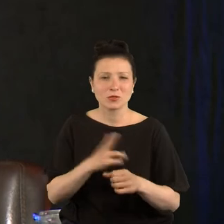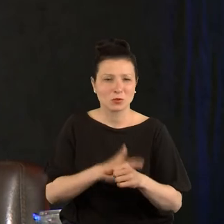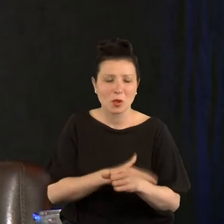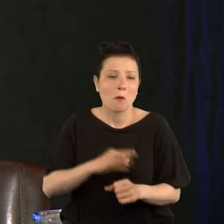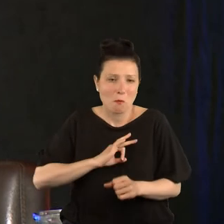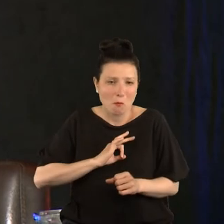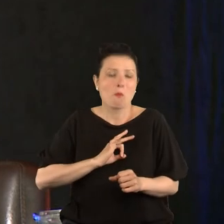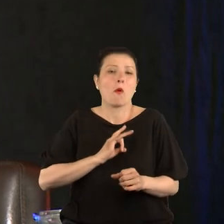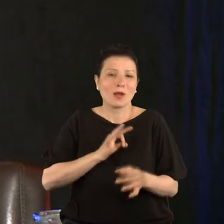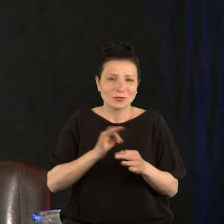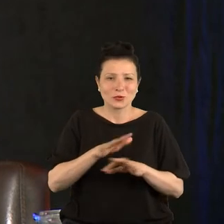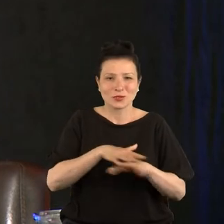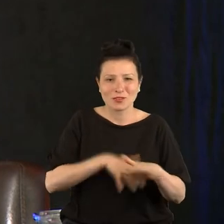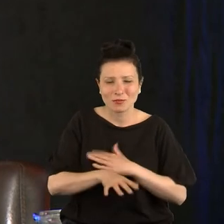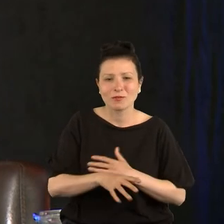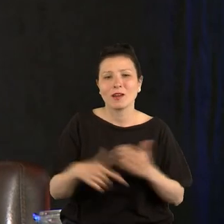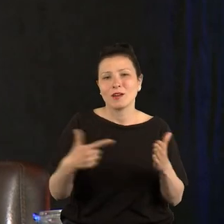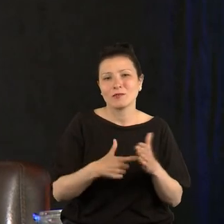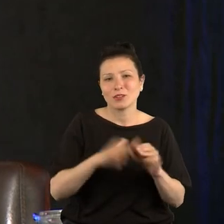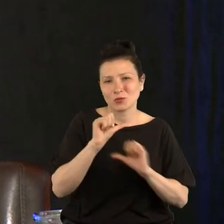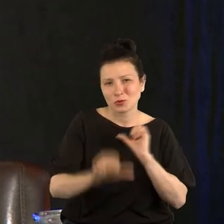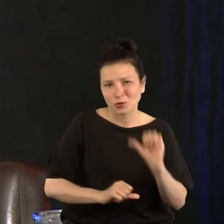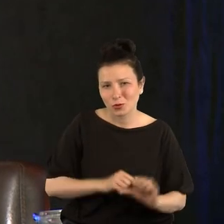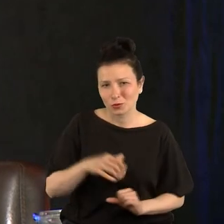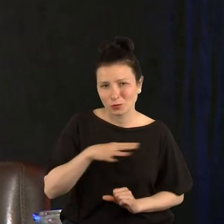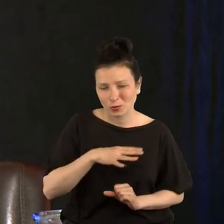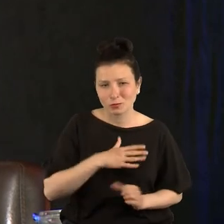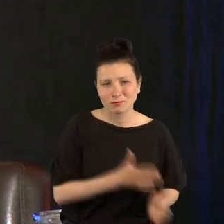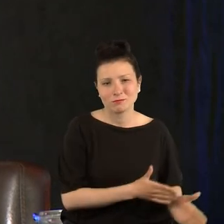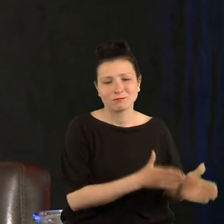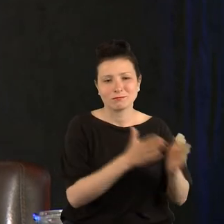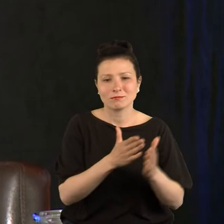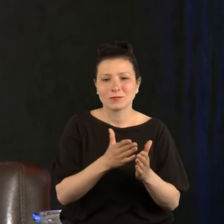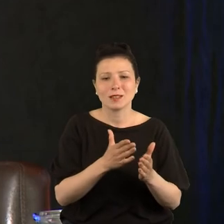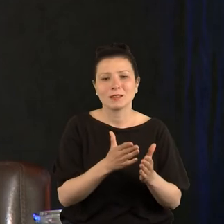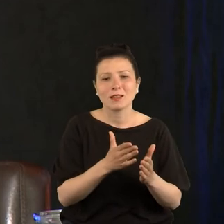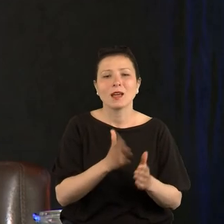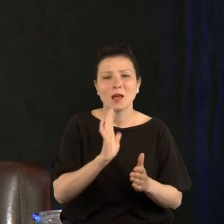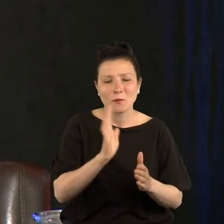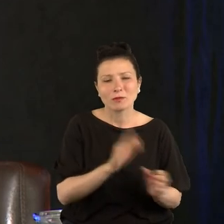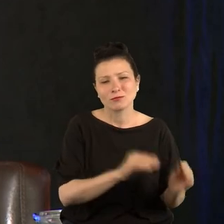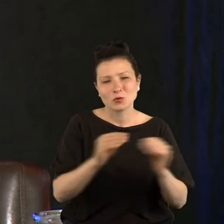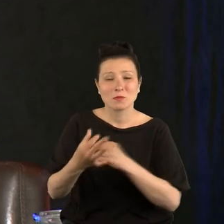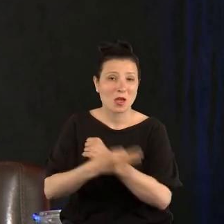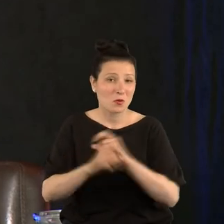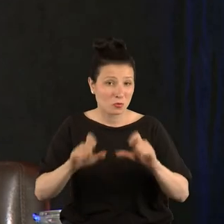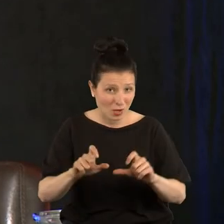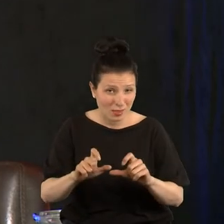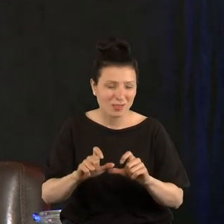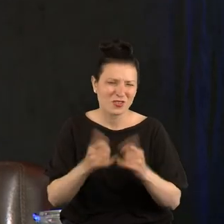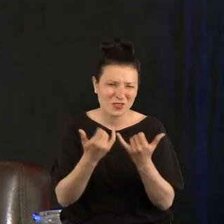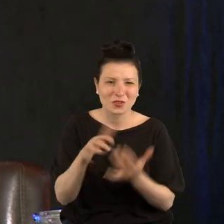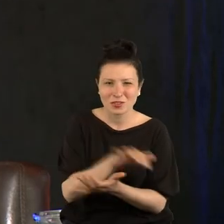zawodowa, w 2000 roku. Potem z tego rynku trochę przewędrowałam na uczelnię, więc też trochę do innego